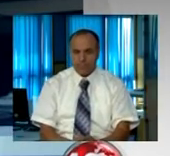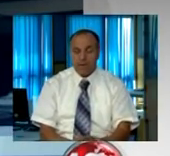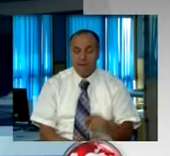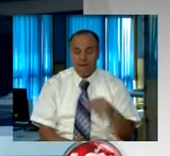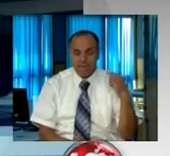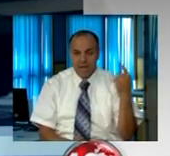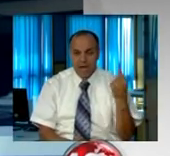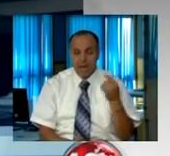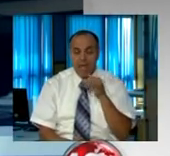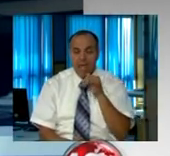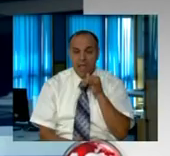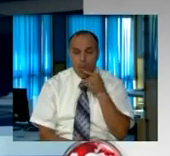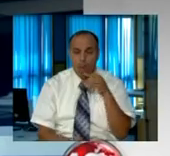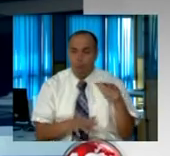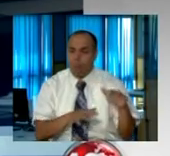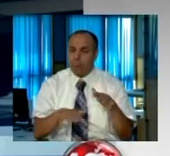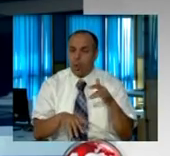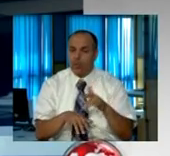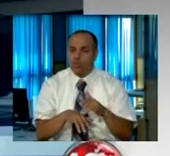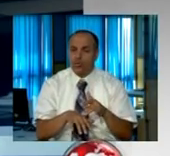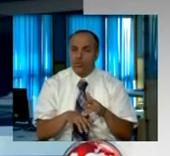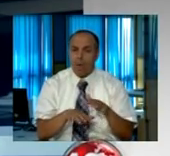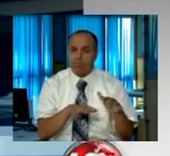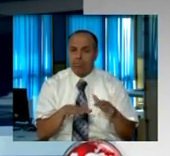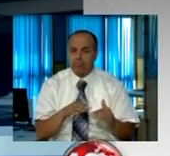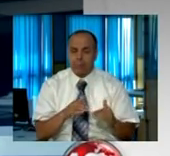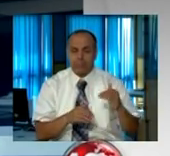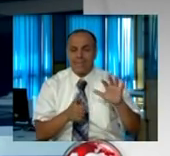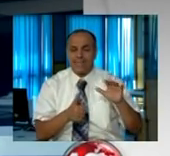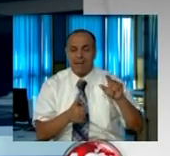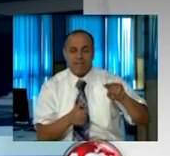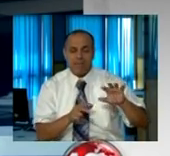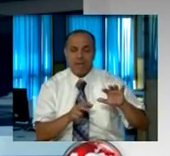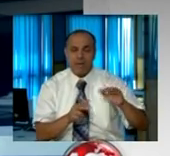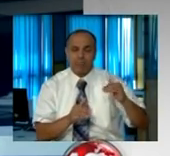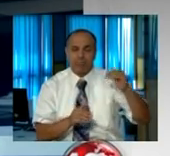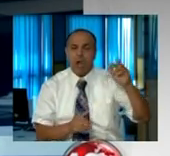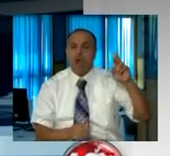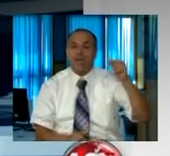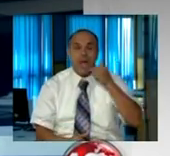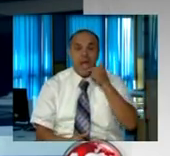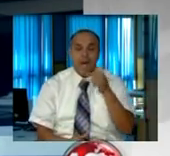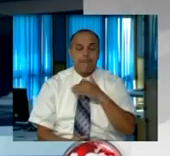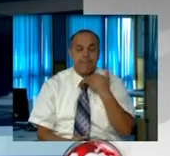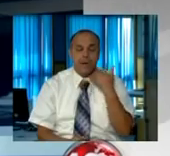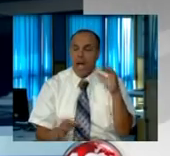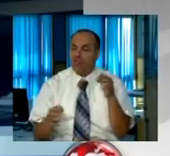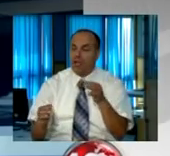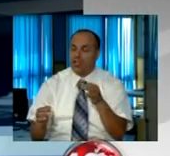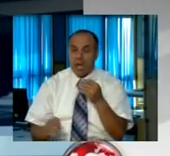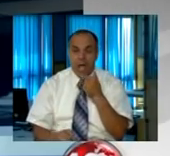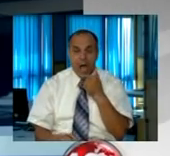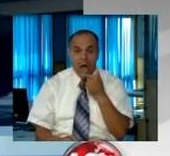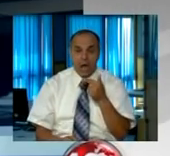دوليا، وفي إيطاليا خلف زلزال بلغت شدته 6.2 على مقياس ريشتر مقتل العشرات.